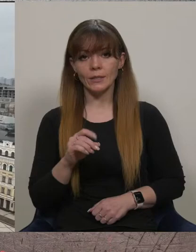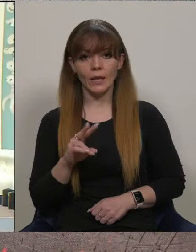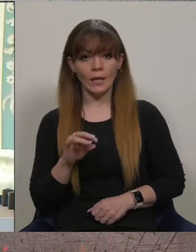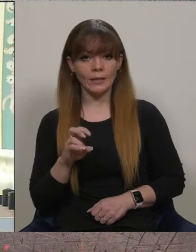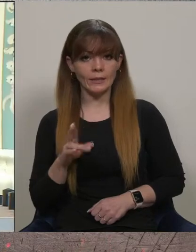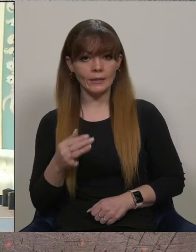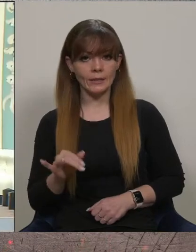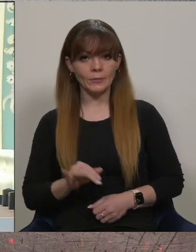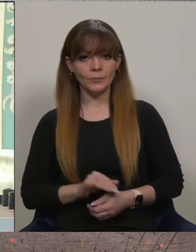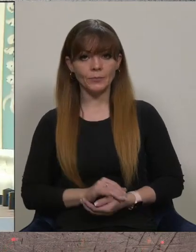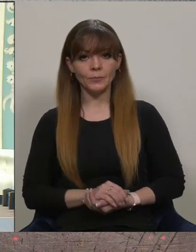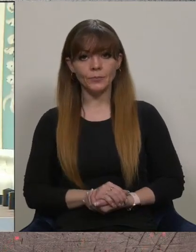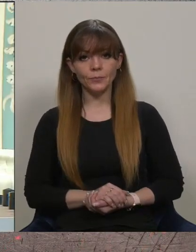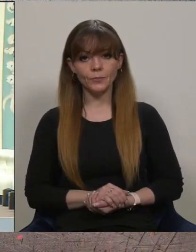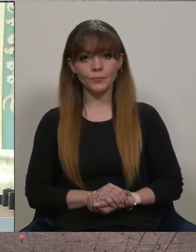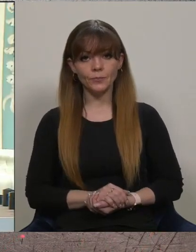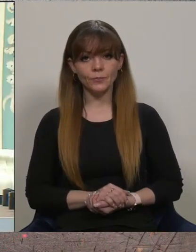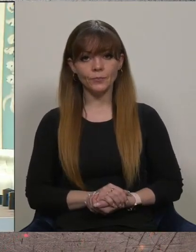Зеленський.